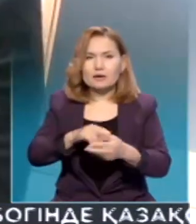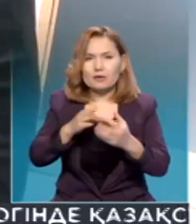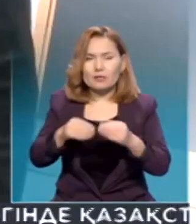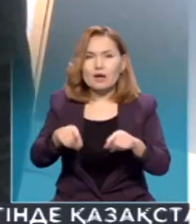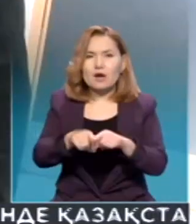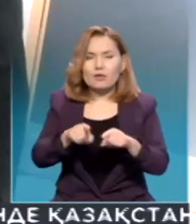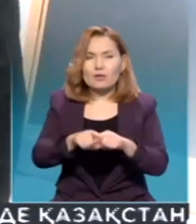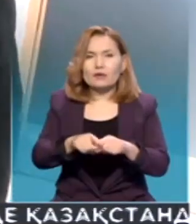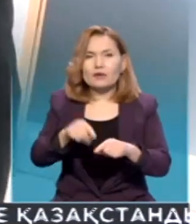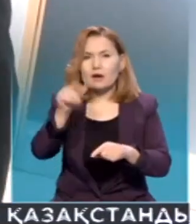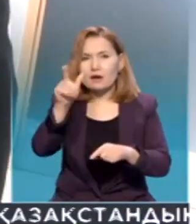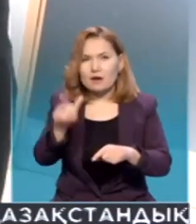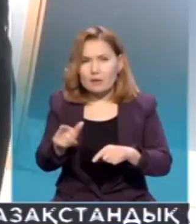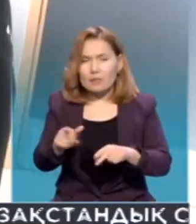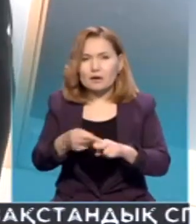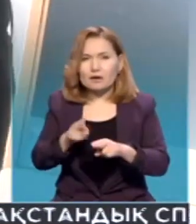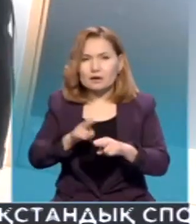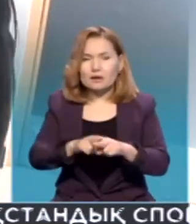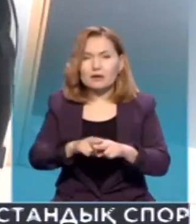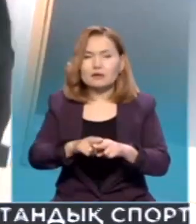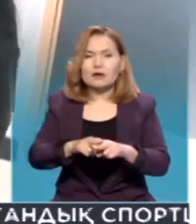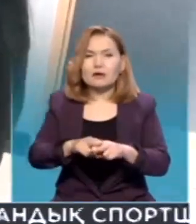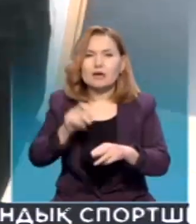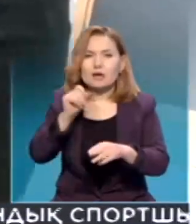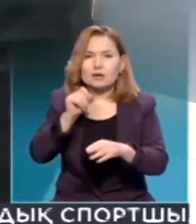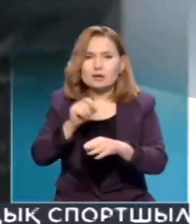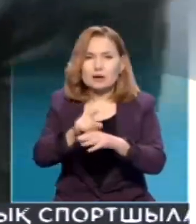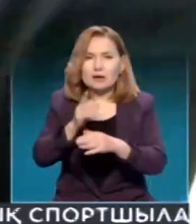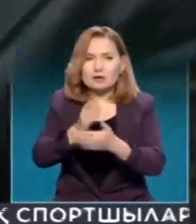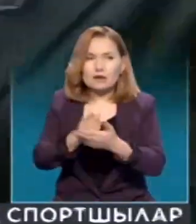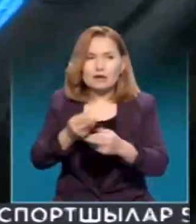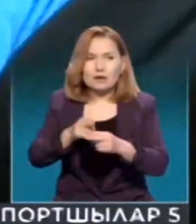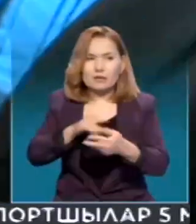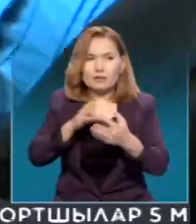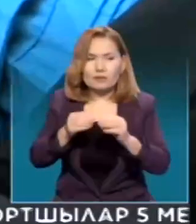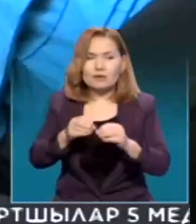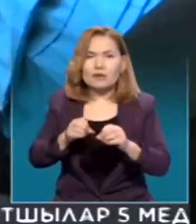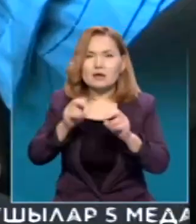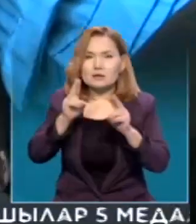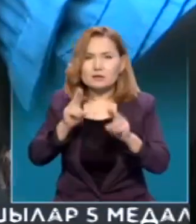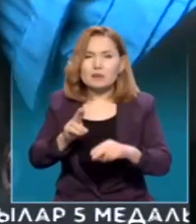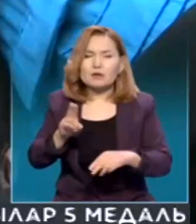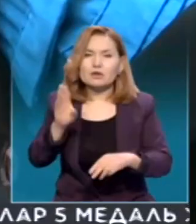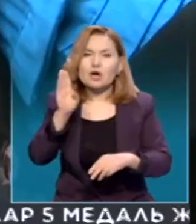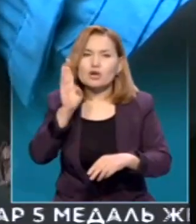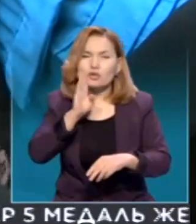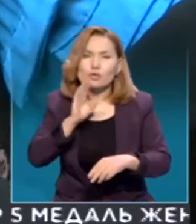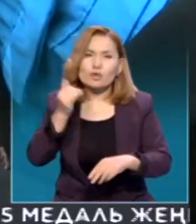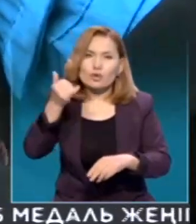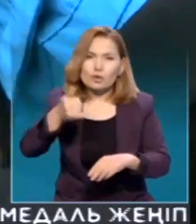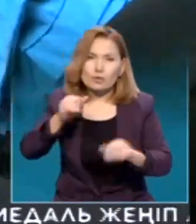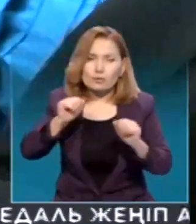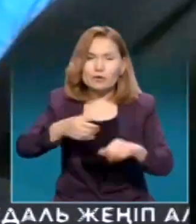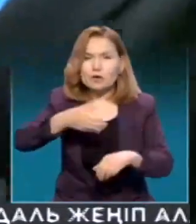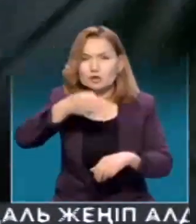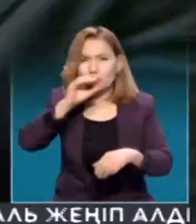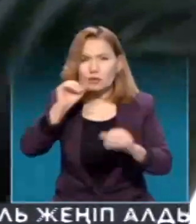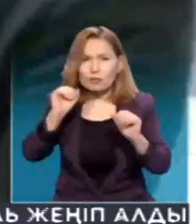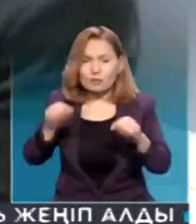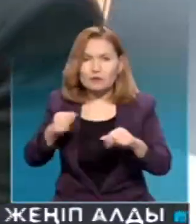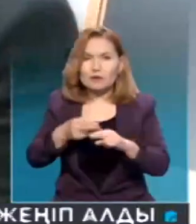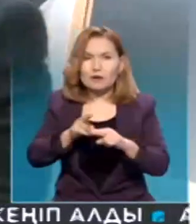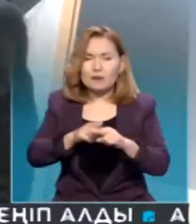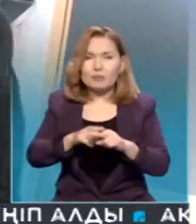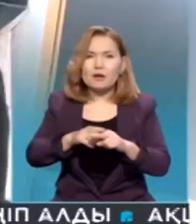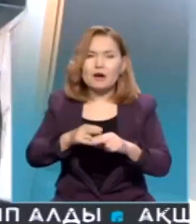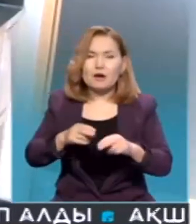мынадай шоколадтан жасалған бөтелгеге тапсырыс беріпті. Оған су құйып ішсеңіз де, немесе